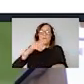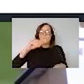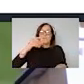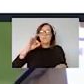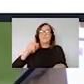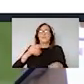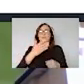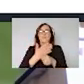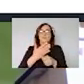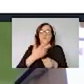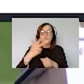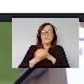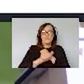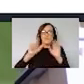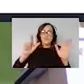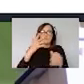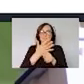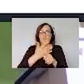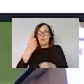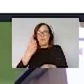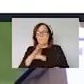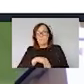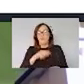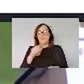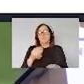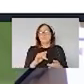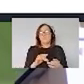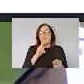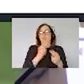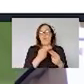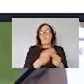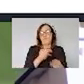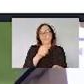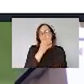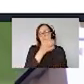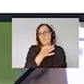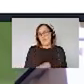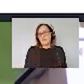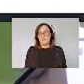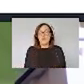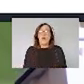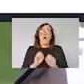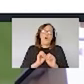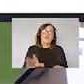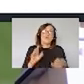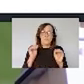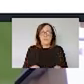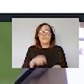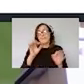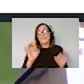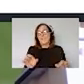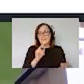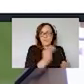adres 5367-51, możecie po prostu odpowiadać na to pytanie, oczywiście jeśli chcecie, możecie teraz też